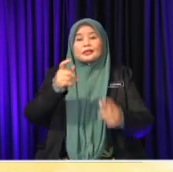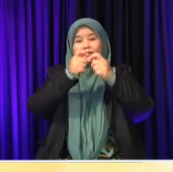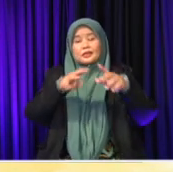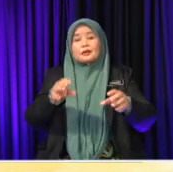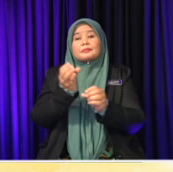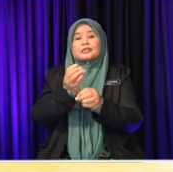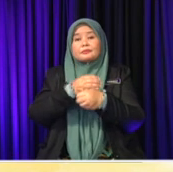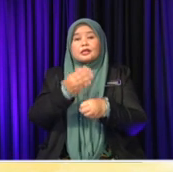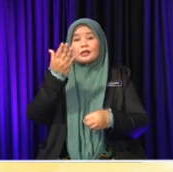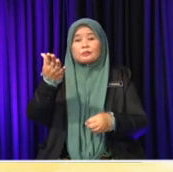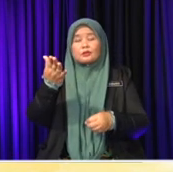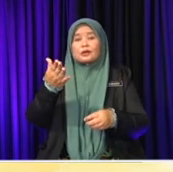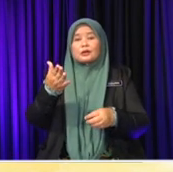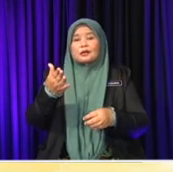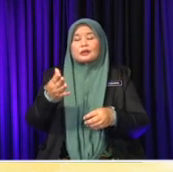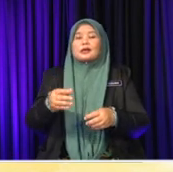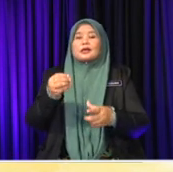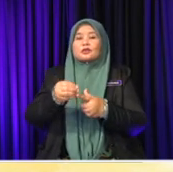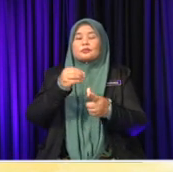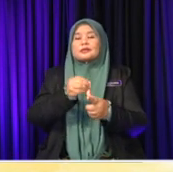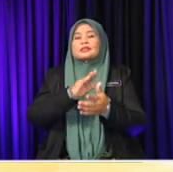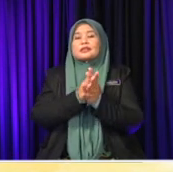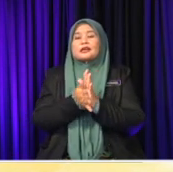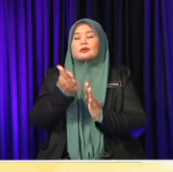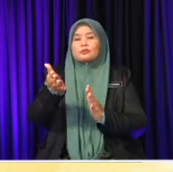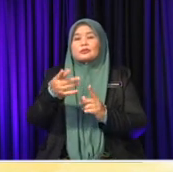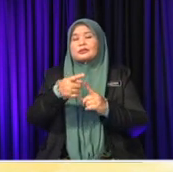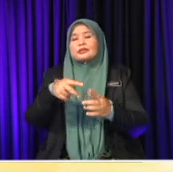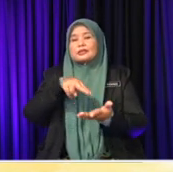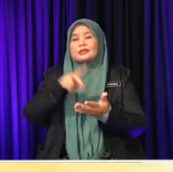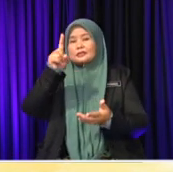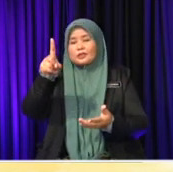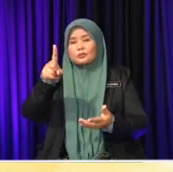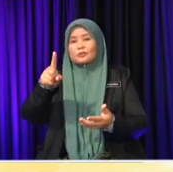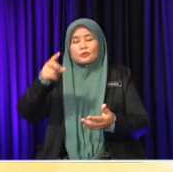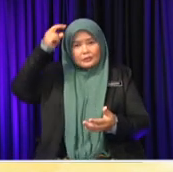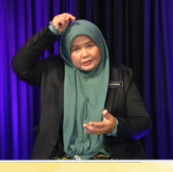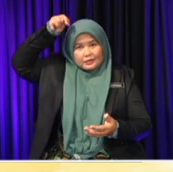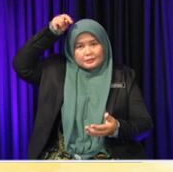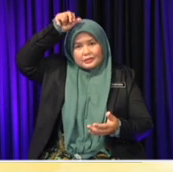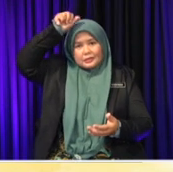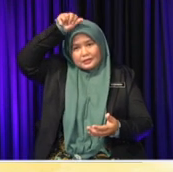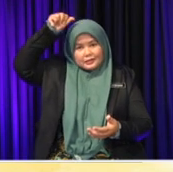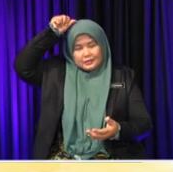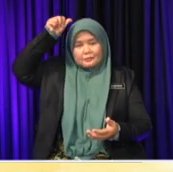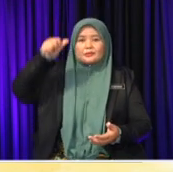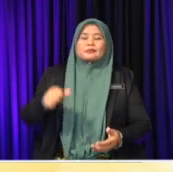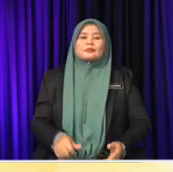menciptakan kamu ataupun menjadikan kamu dari diri yang satu yaitu Nabi Adam ya